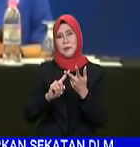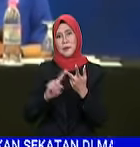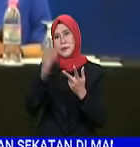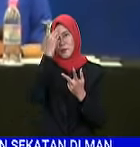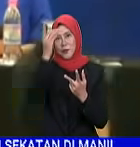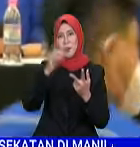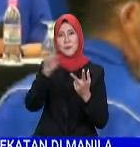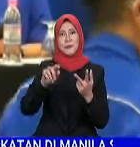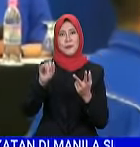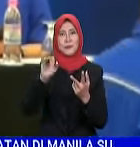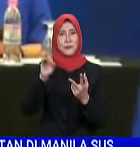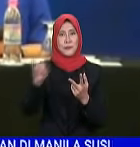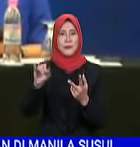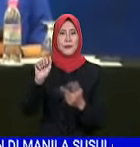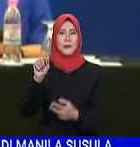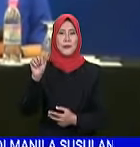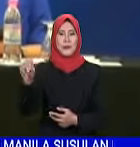Atan.